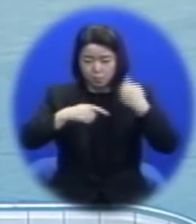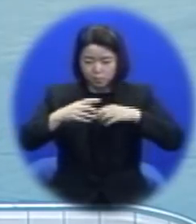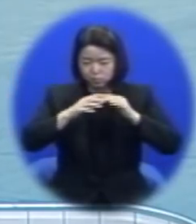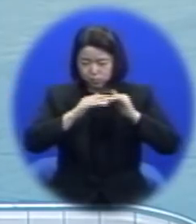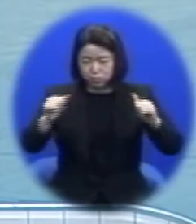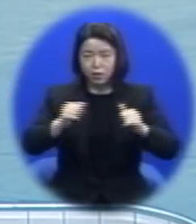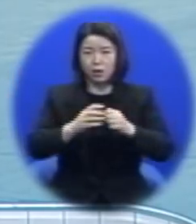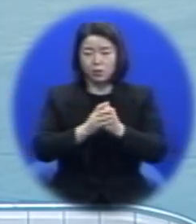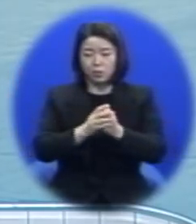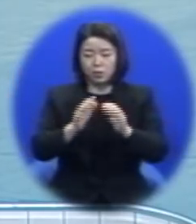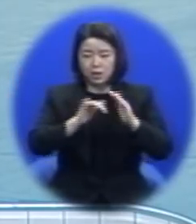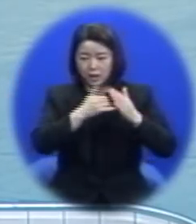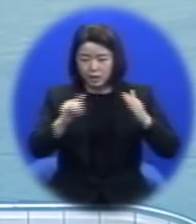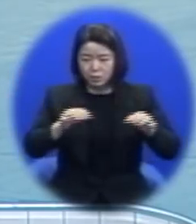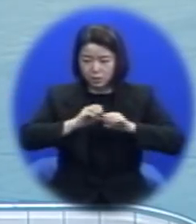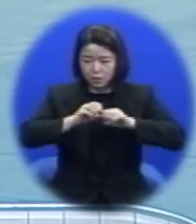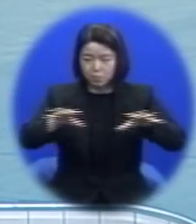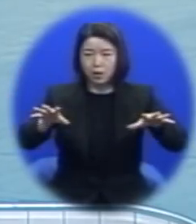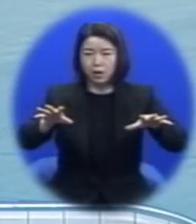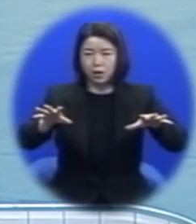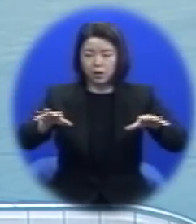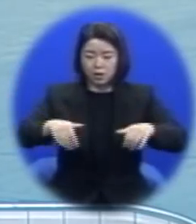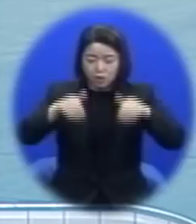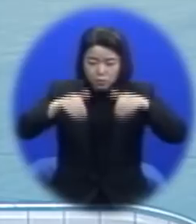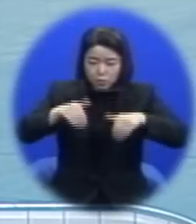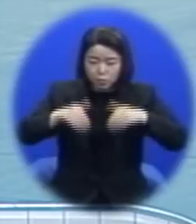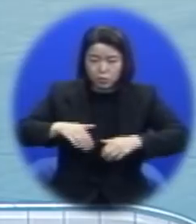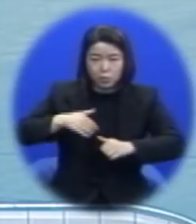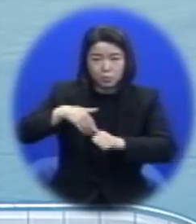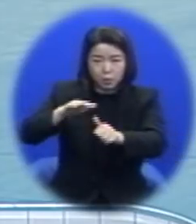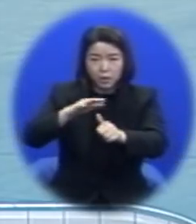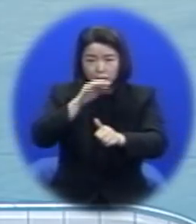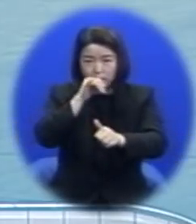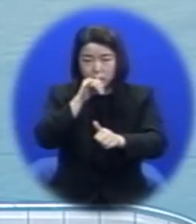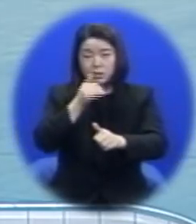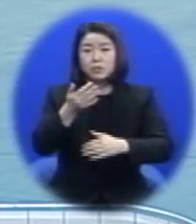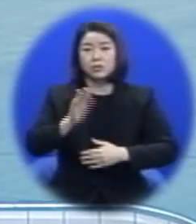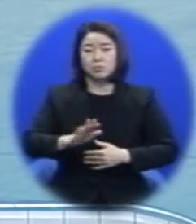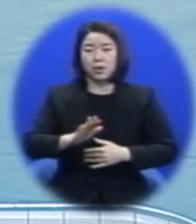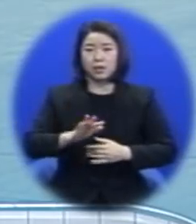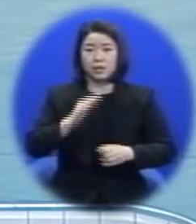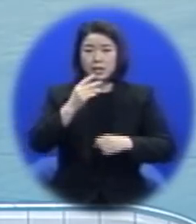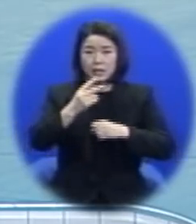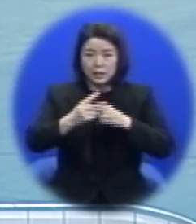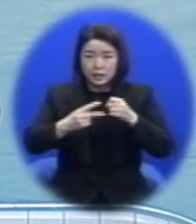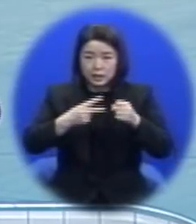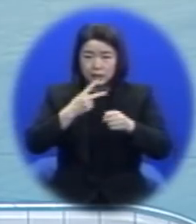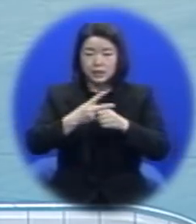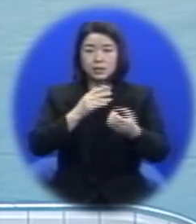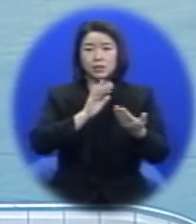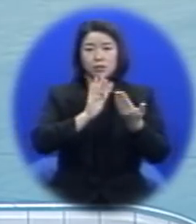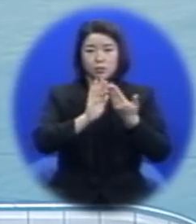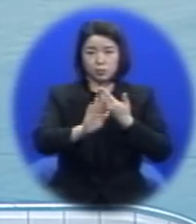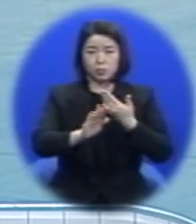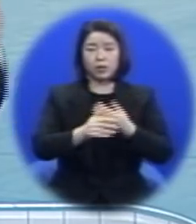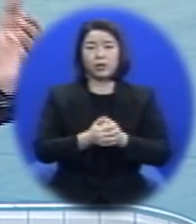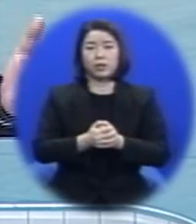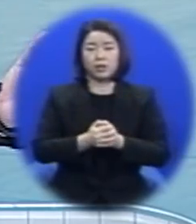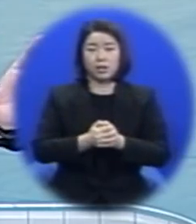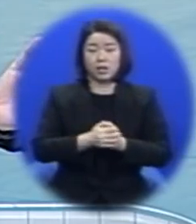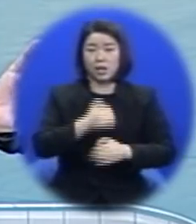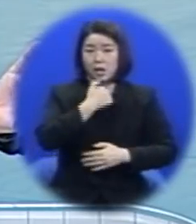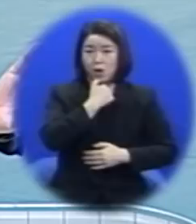종으로 팔려가는 이런 일을 당했지만 200년 지나고 난 다음에 로마는